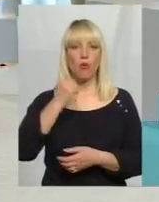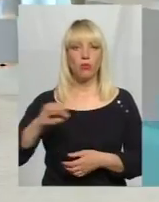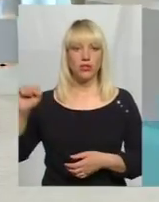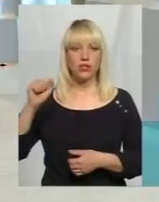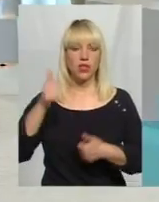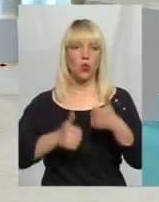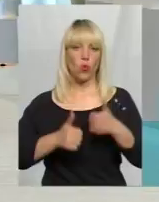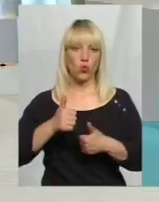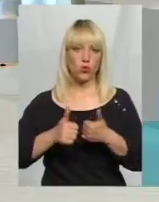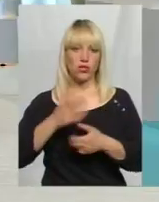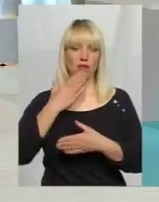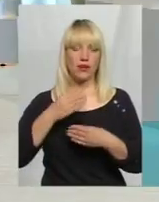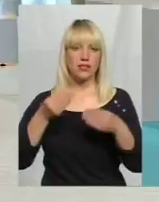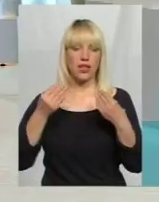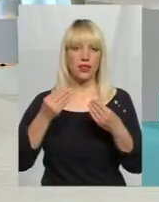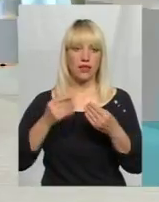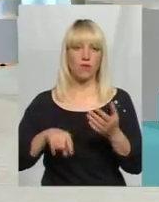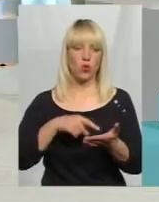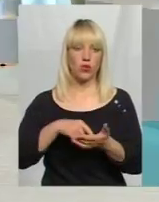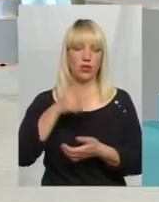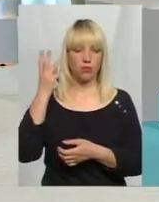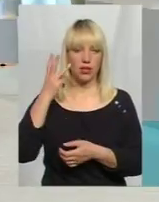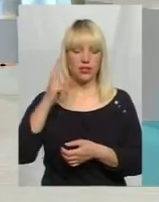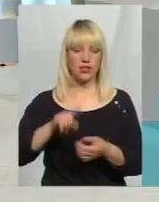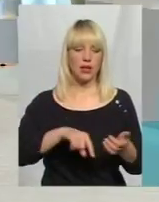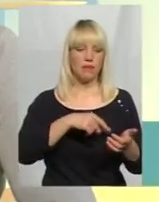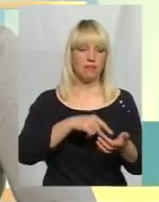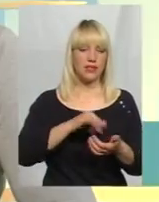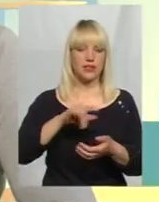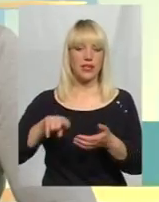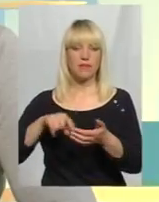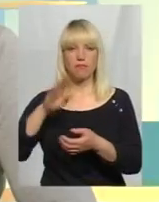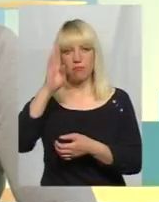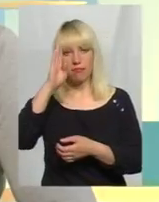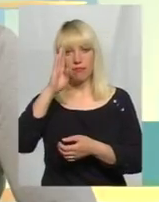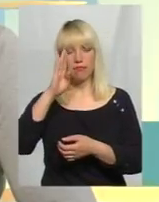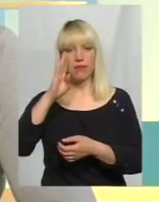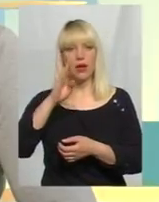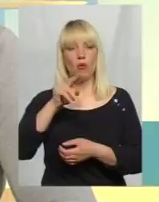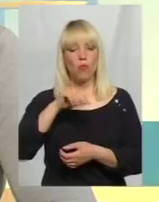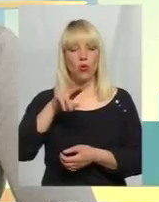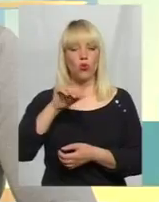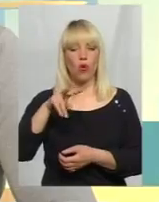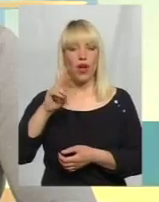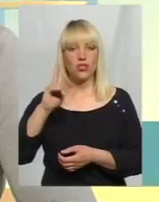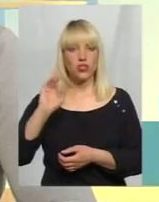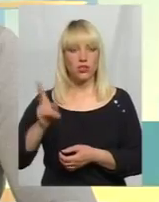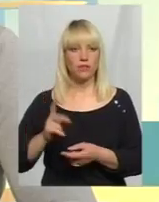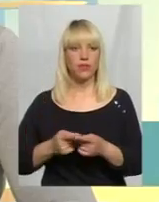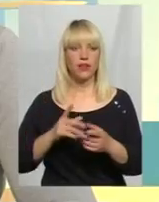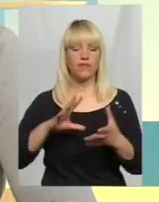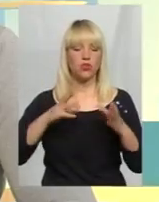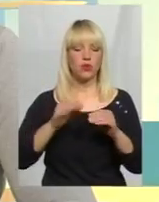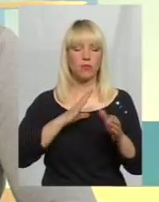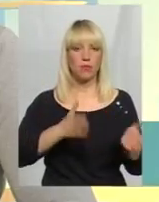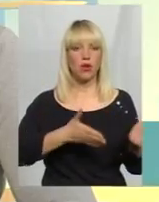победительницей конкурса красоты в городе Хмельницком «Мисс» и «Мисс» Подоляночка. В результате потом мы ее приглашали на конкурс в Болгарии,